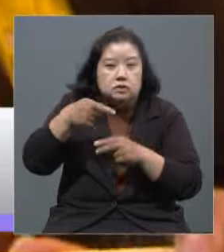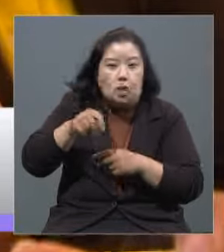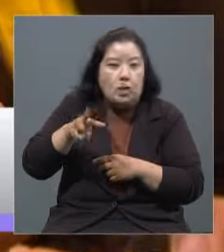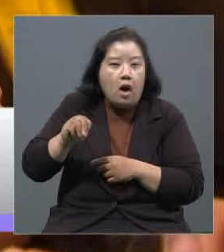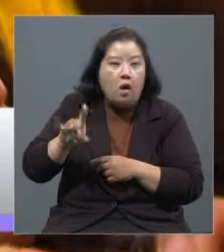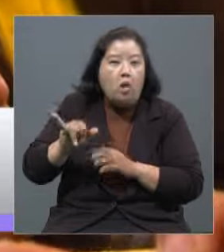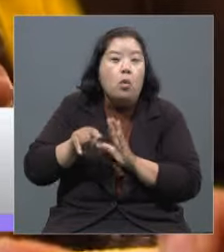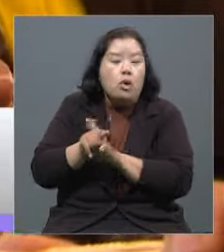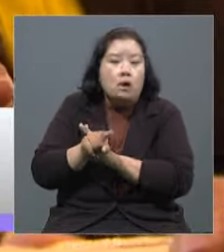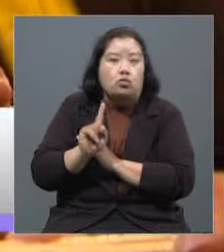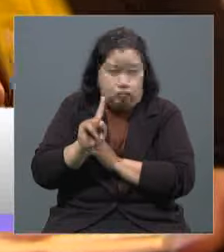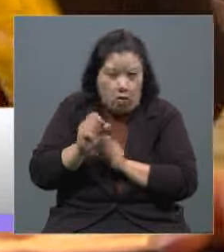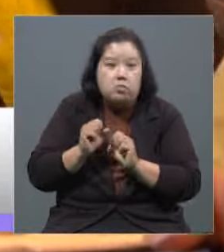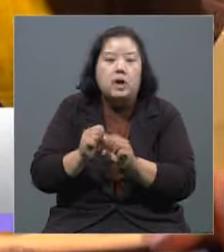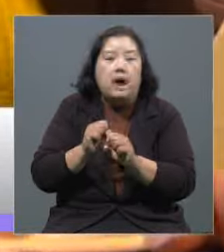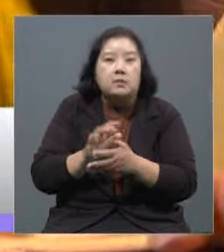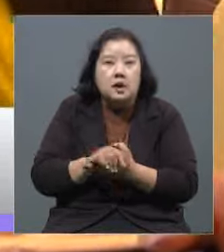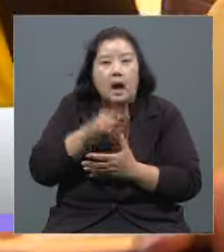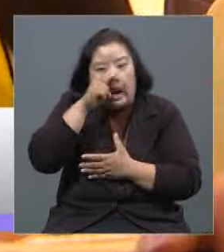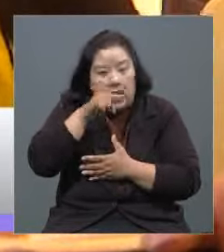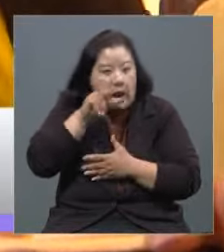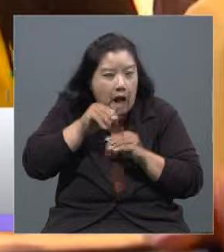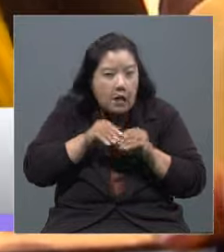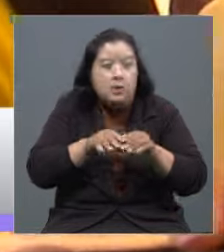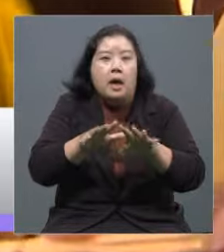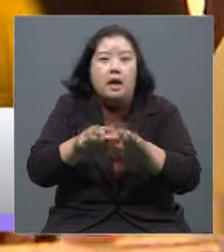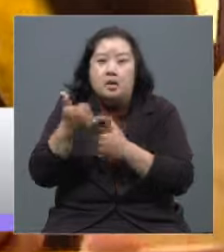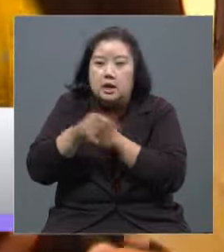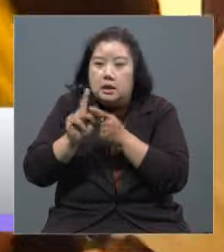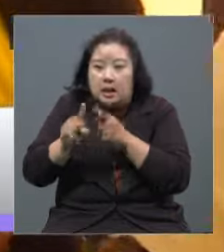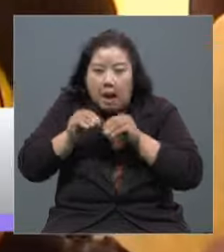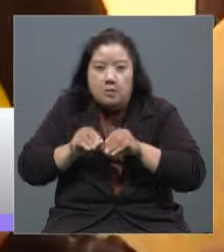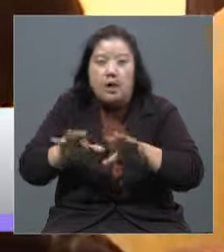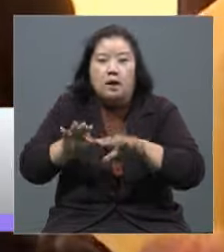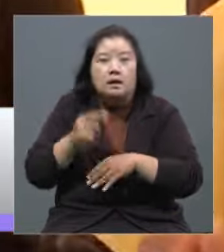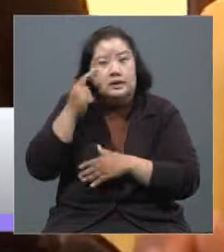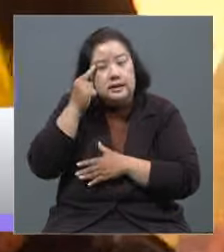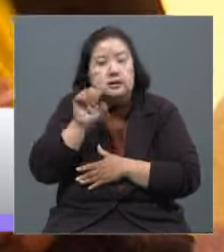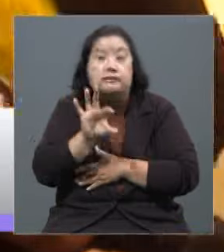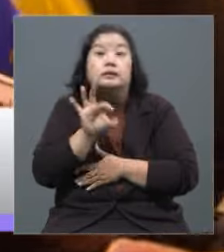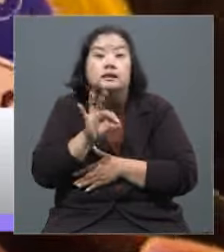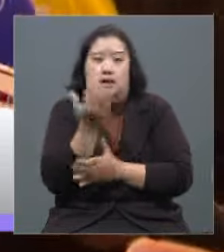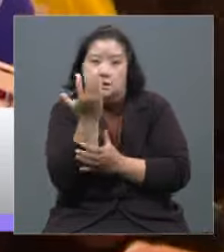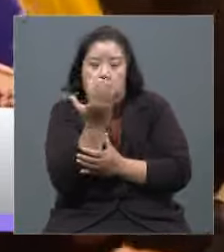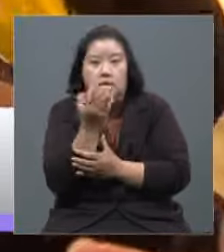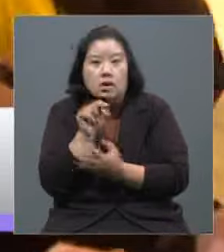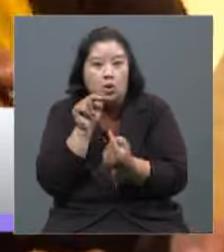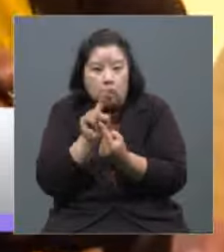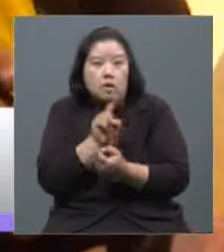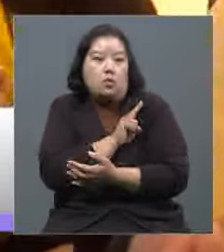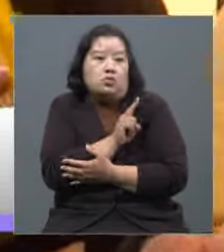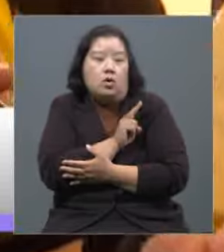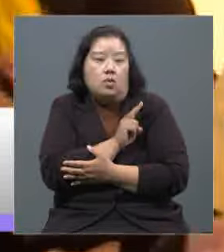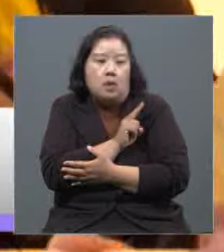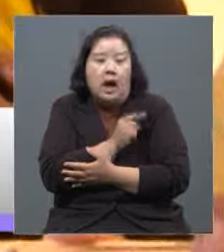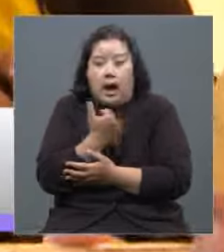ที่ที่ต้องสื่อสารกับประชาชนทั้งในประเทศต่างประเทศเพราะฉะนั้นก็เล็งไว้ก็คือช่องที่เรากำกับดูแลอาจจะมีการมา